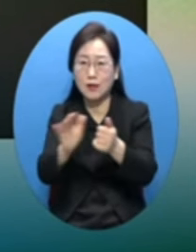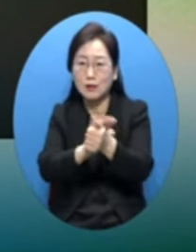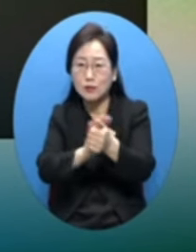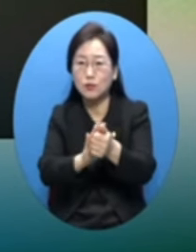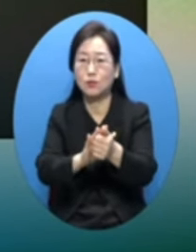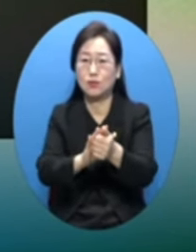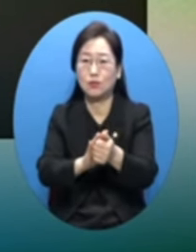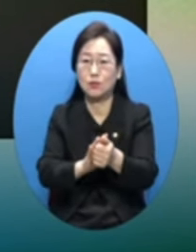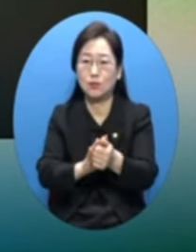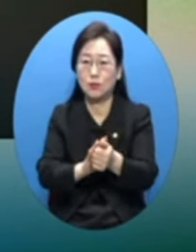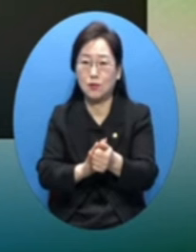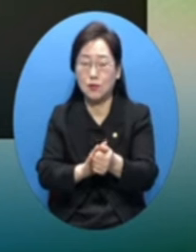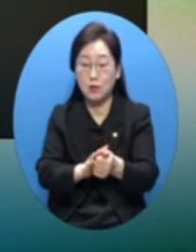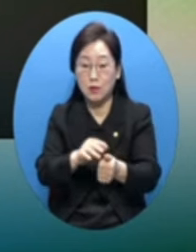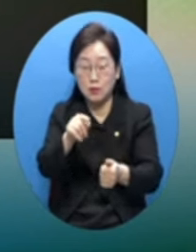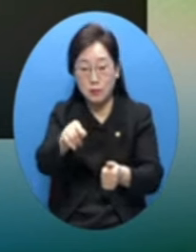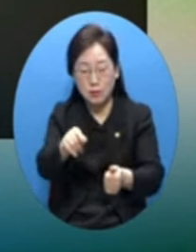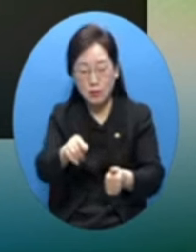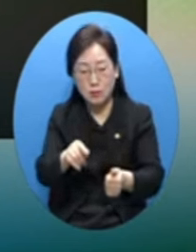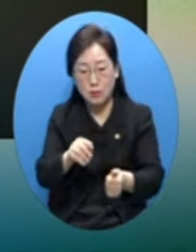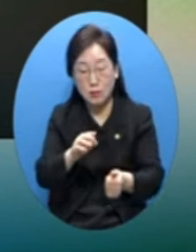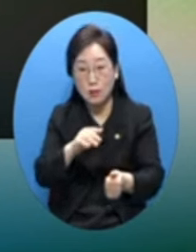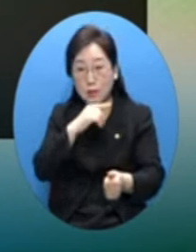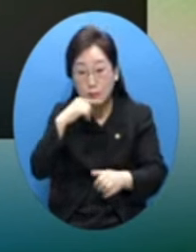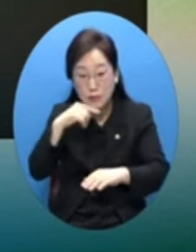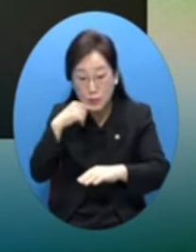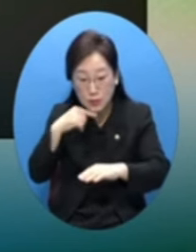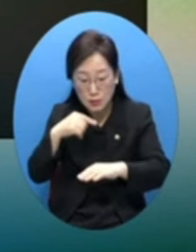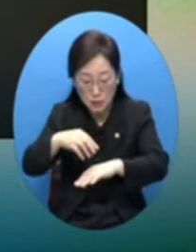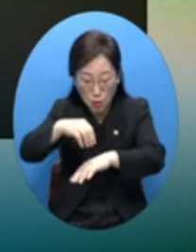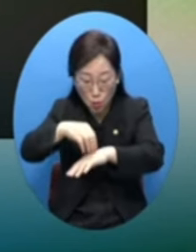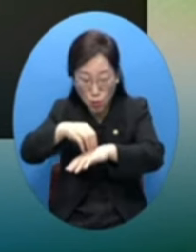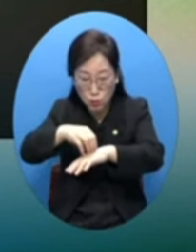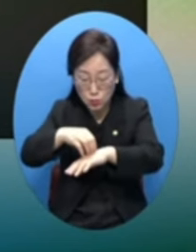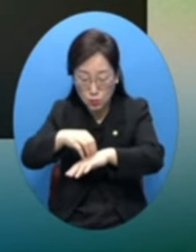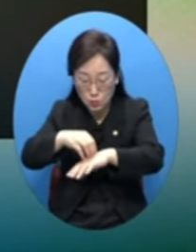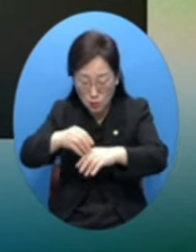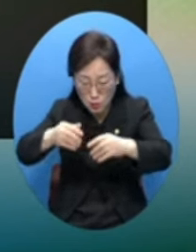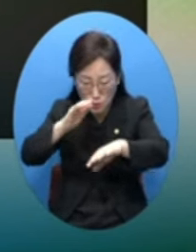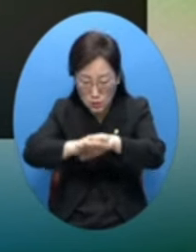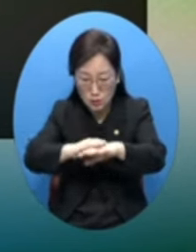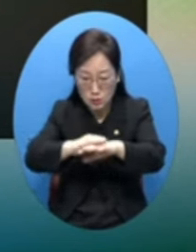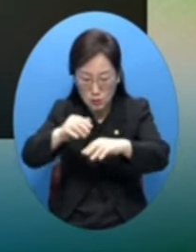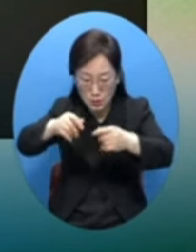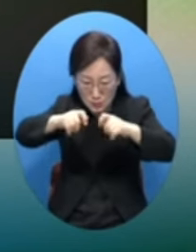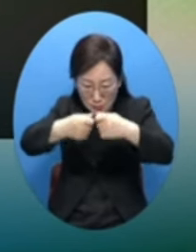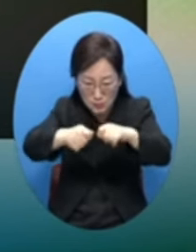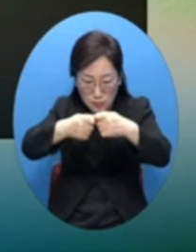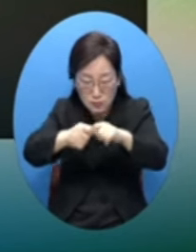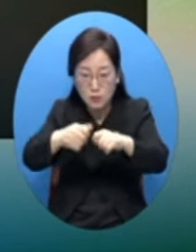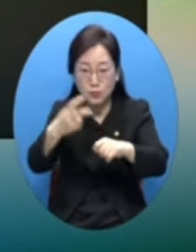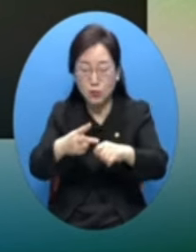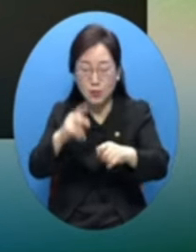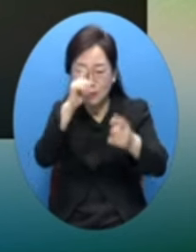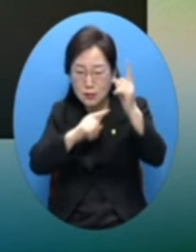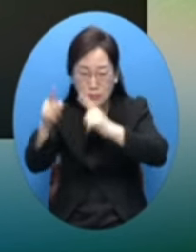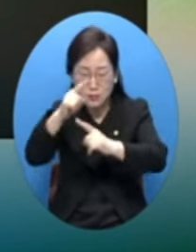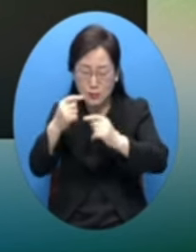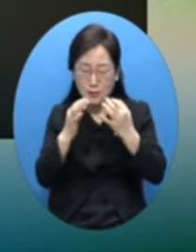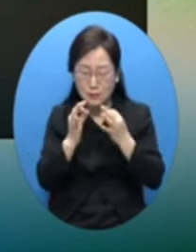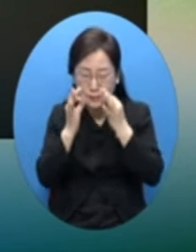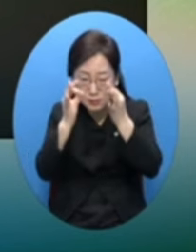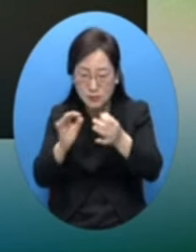사람들이 접근하기도 힘든 저들을 가서 피고름을 다 손으로 짜내주고 상처들을 정석을 돌봐주었습니다.